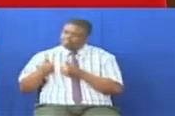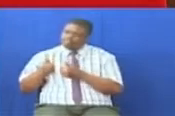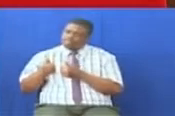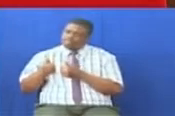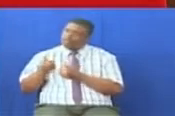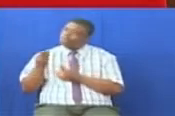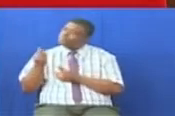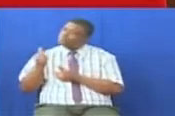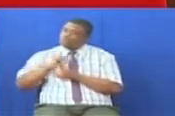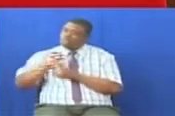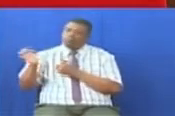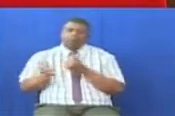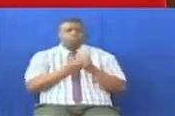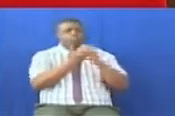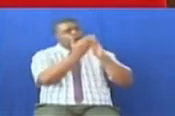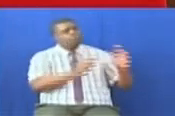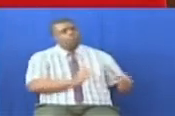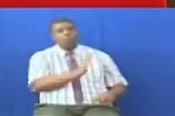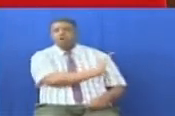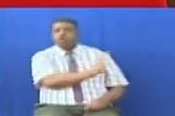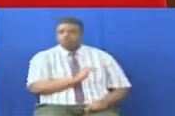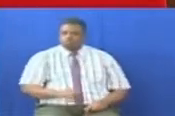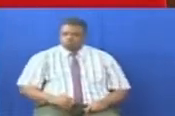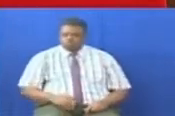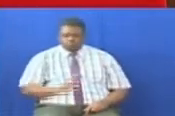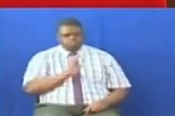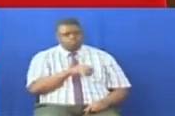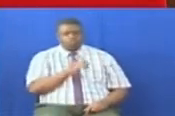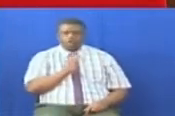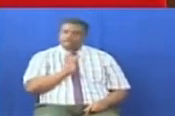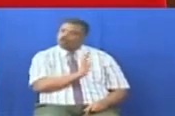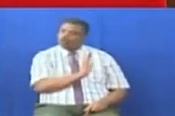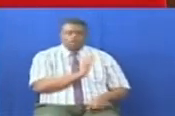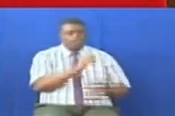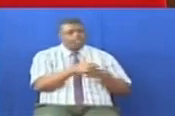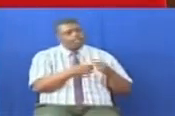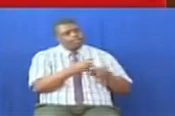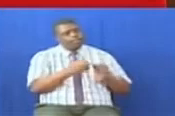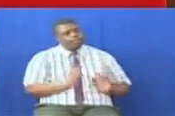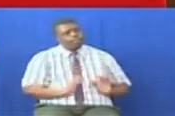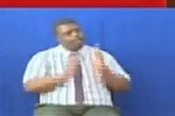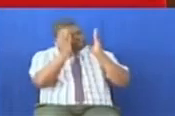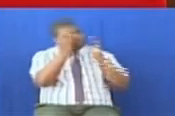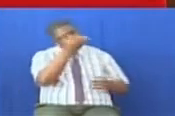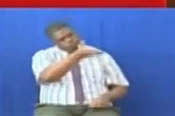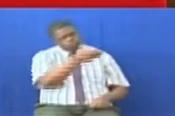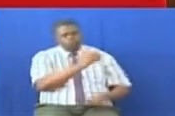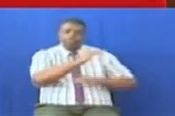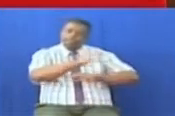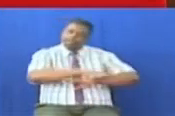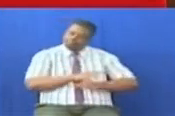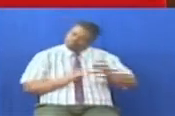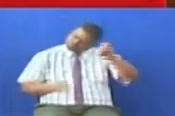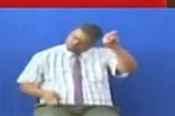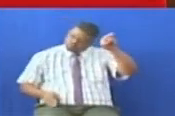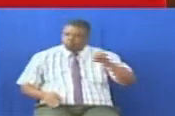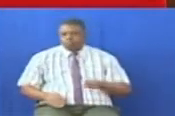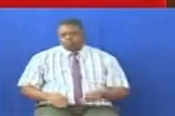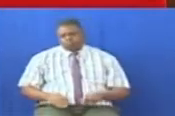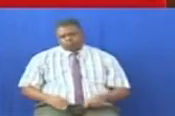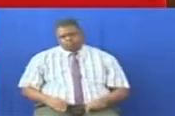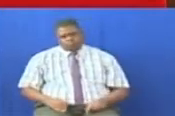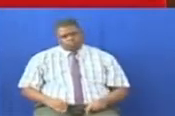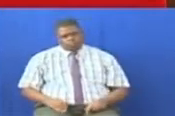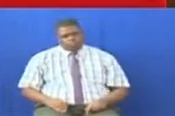kazi wanataka kurudi kwenye majumba yao, kwenye mikoa yao, ili wakaendelee kwenda kustaafu, yani wakapumzika